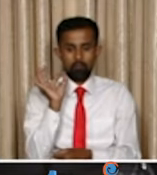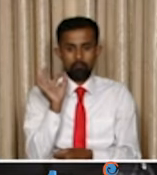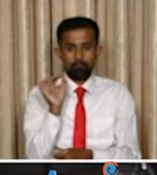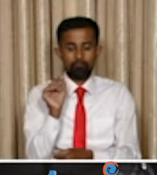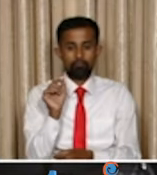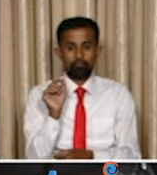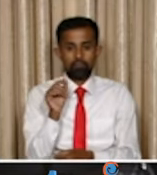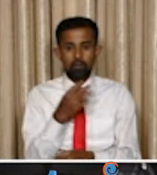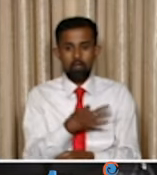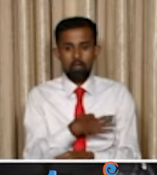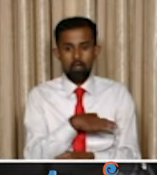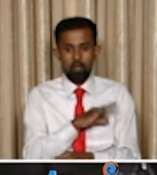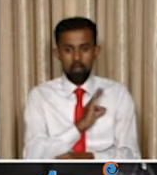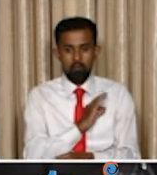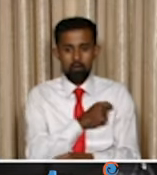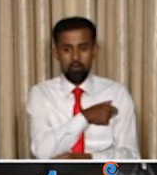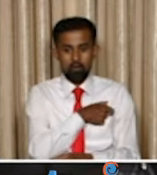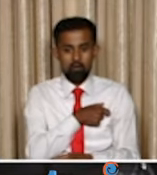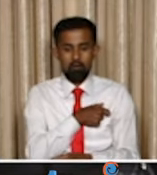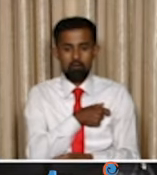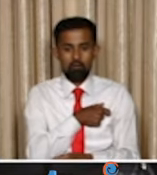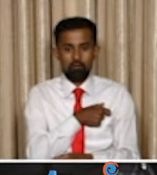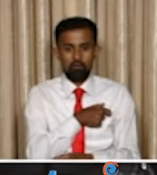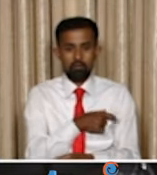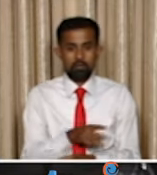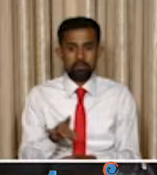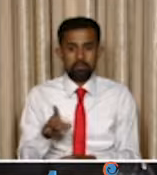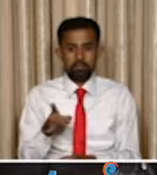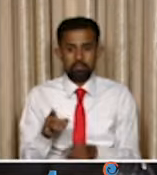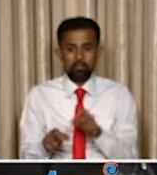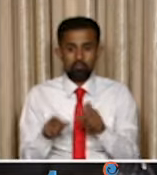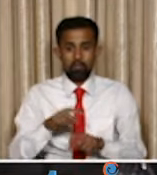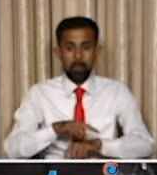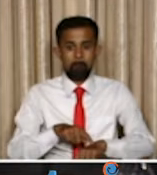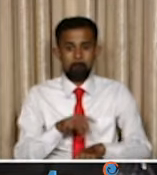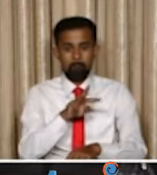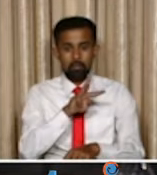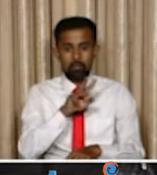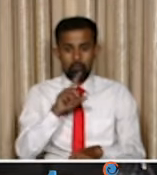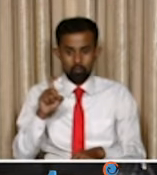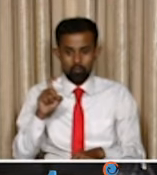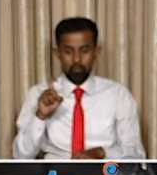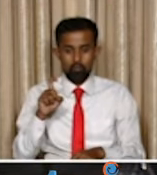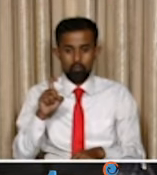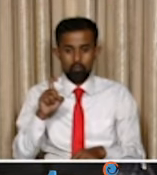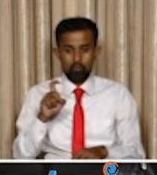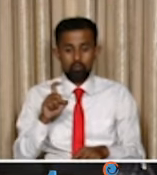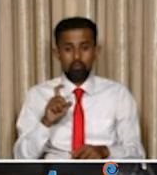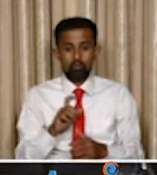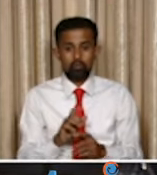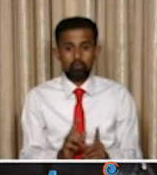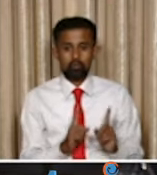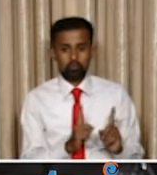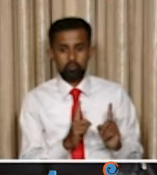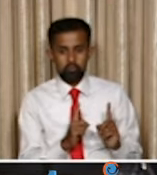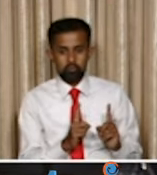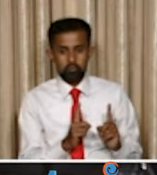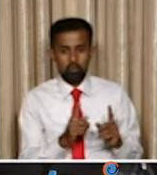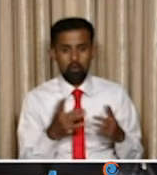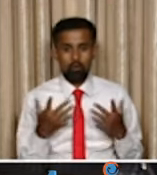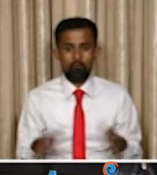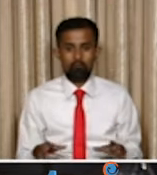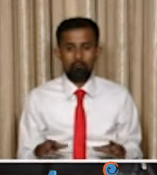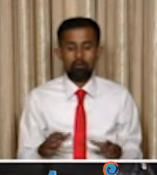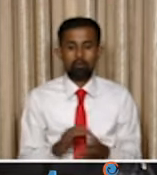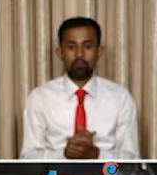இன சிங்களவர்கள் அவர்களை சூழ்ந்து வழிமறைத்து 3.5 மணித்தியாலங்களாக அவர்களை தடுத்து வைத்திருக்கின்றார்கள். இவ்விடயம் தொடர்பாக எங்களுடைய கட்சித் தலைவர் கஜேந்திரகுமார்